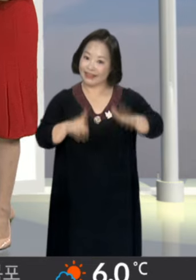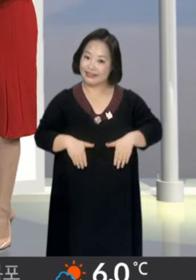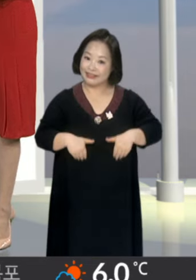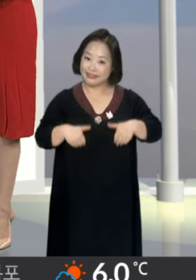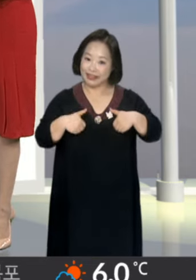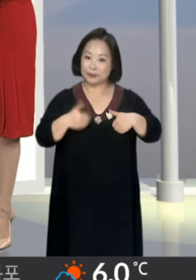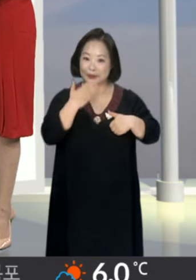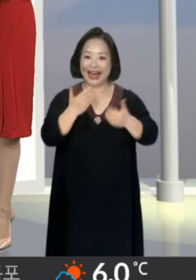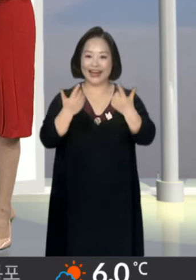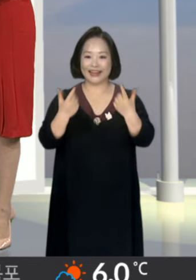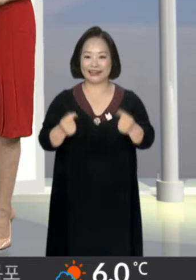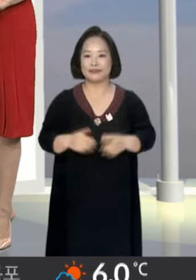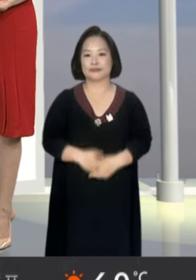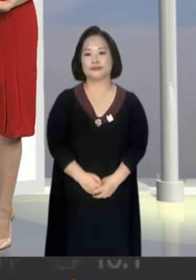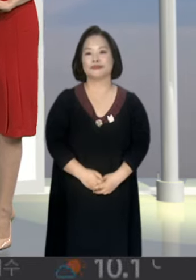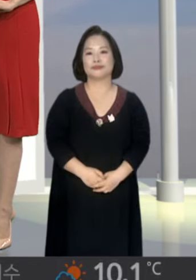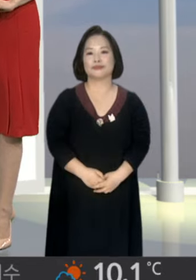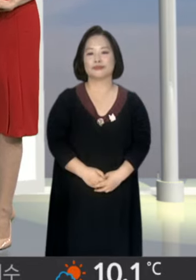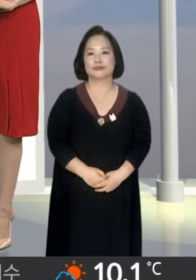포근하겠습니다 생활 나셨습니다